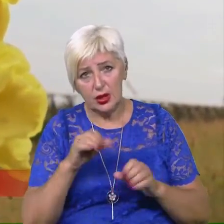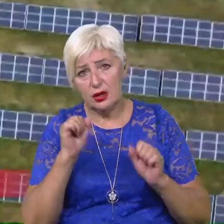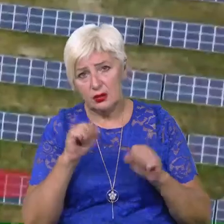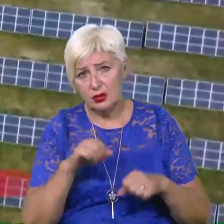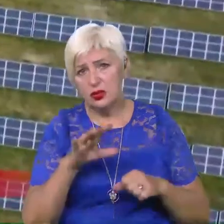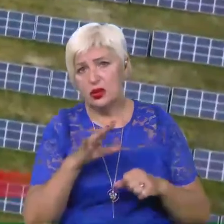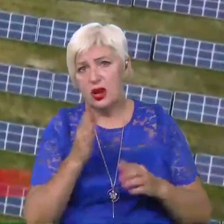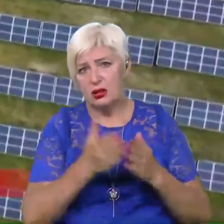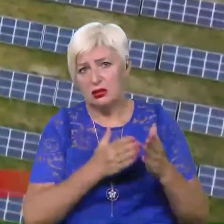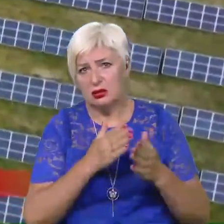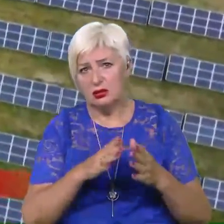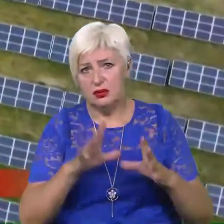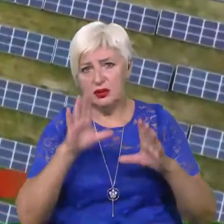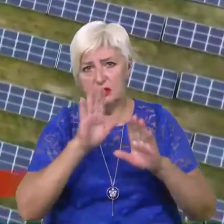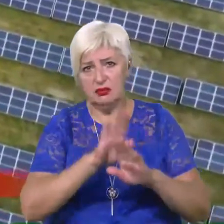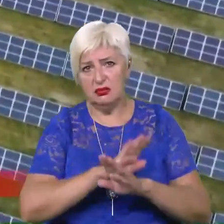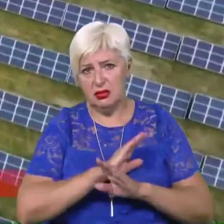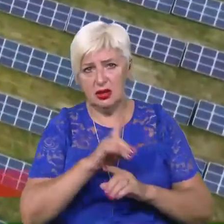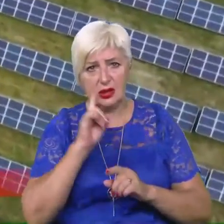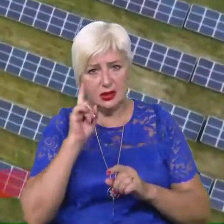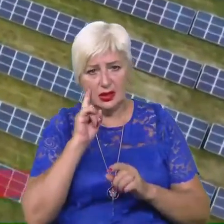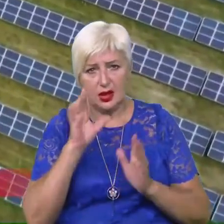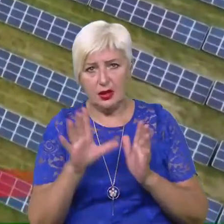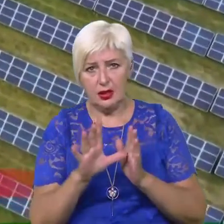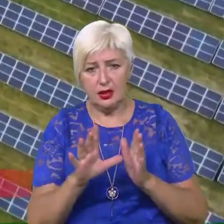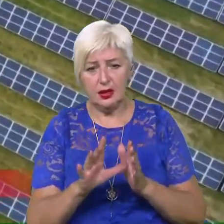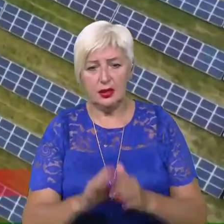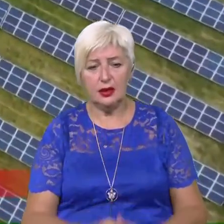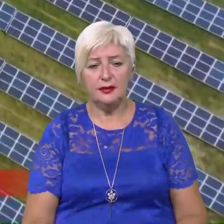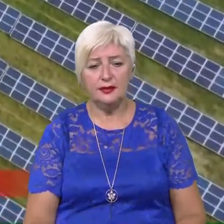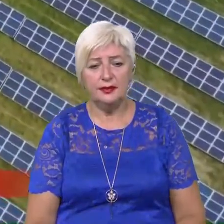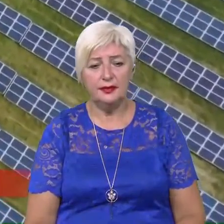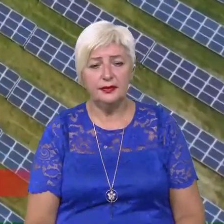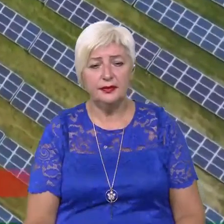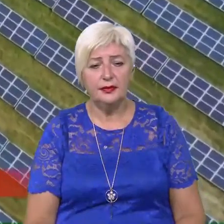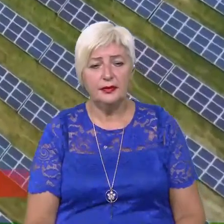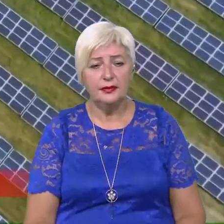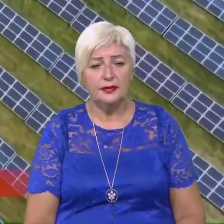Наталія Богиня, Інна Гуріненко, Євгеній Олінський та Андрій Сидорович. Деталі.